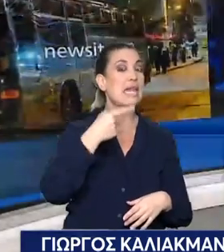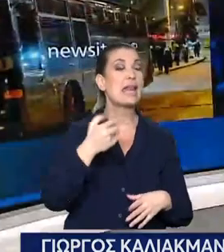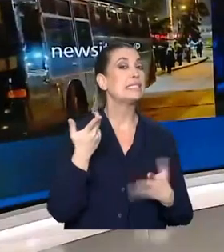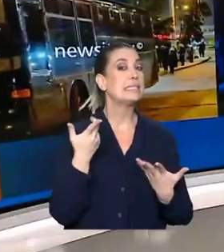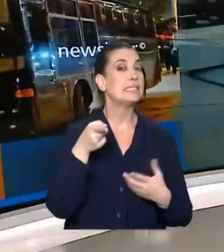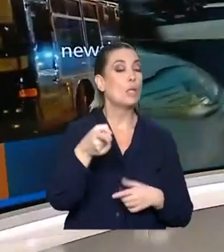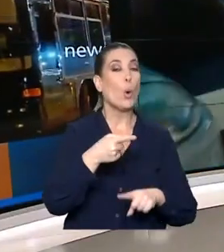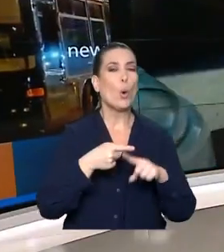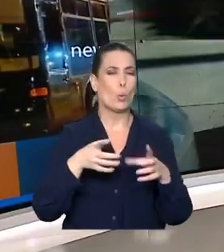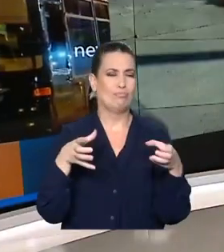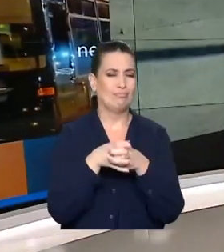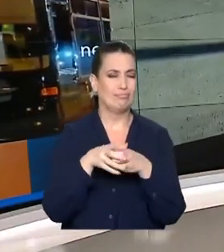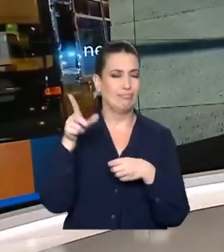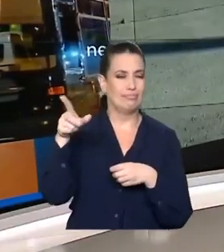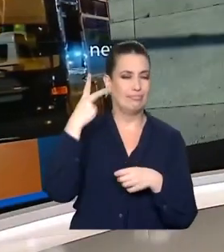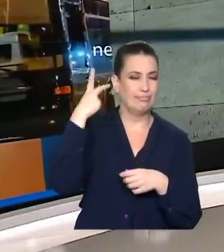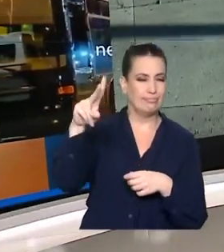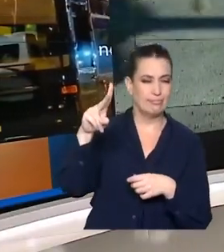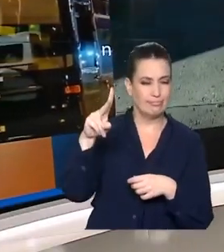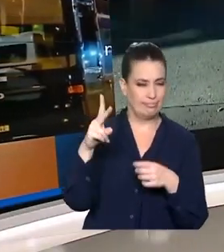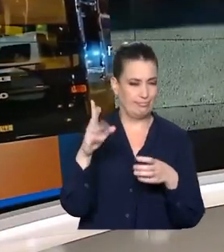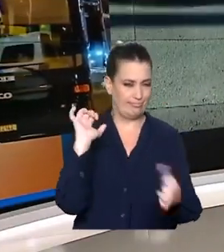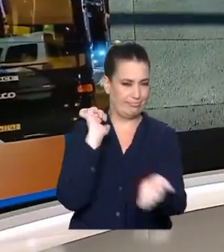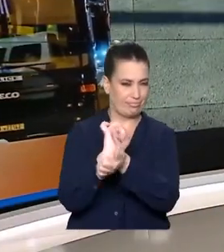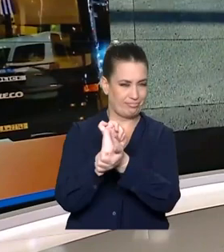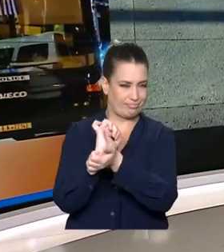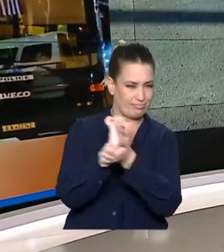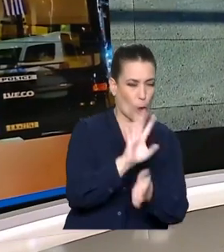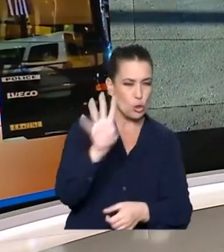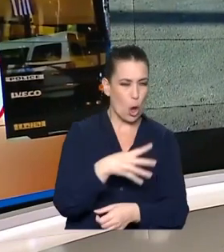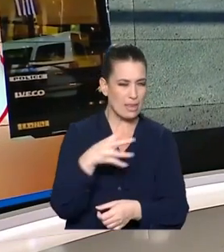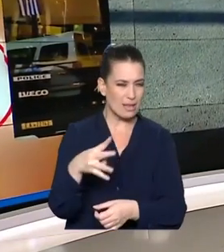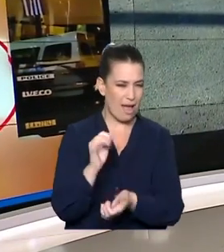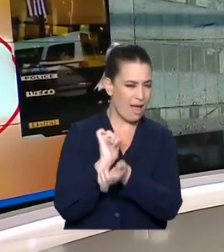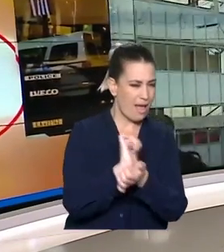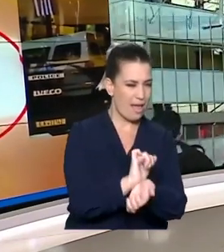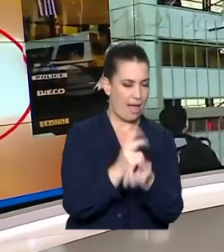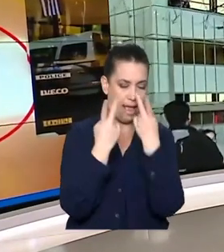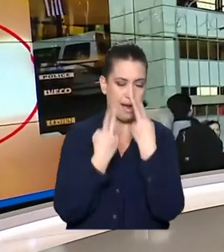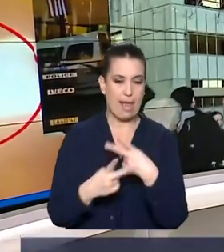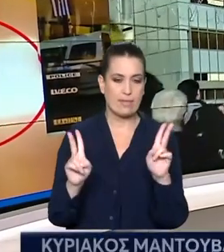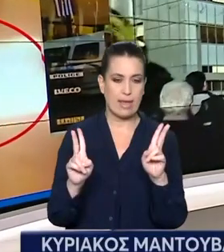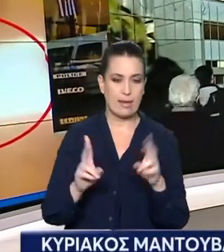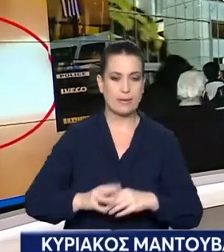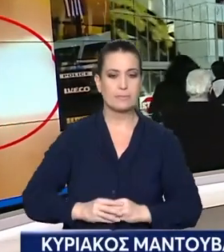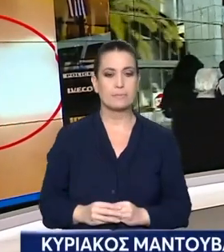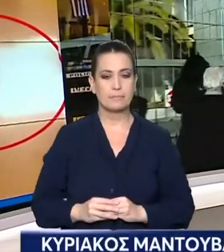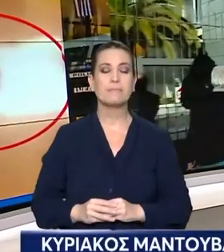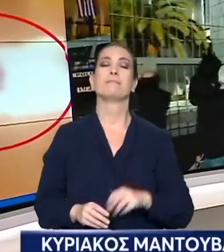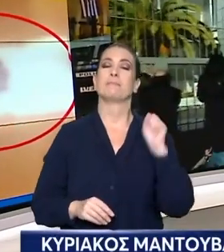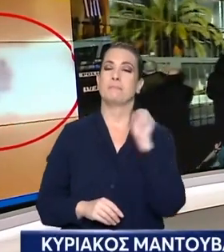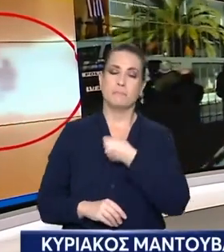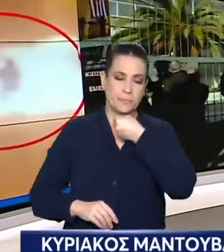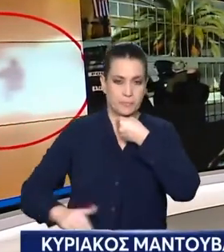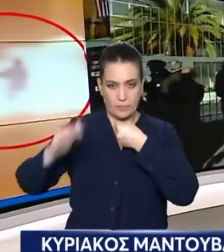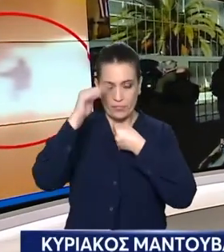από όσους έχουν προσαχθεί. Για πες μας, Κυριακό. Πριν δύο λεπτά, Νίκο, 35 από τα άτομα